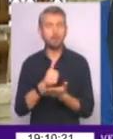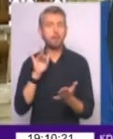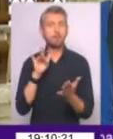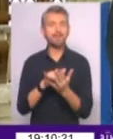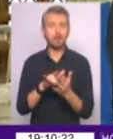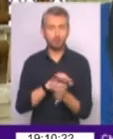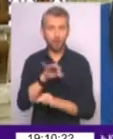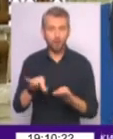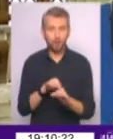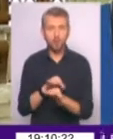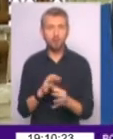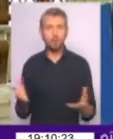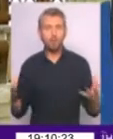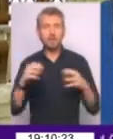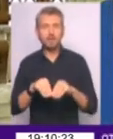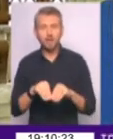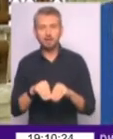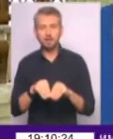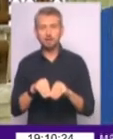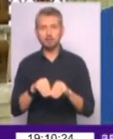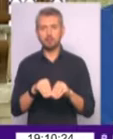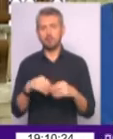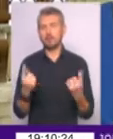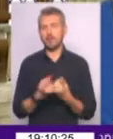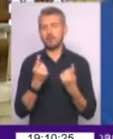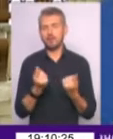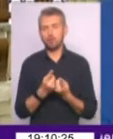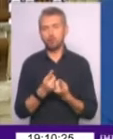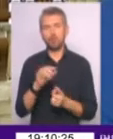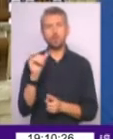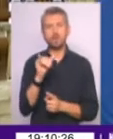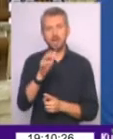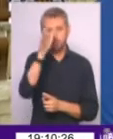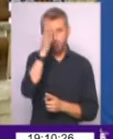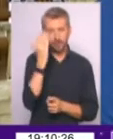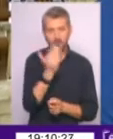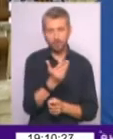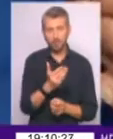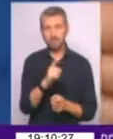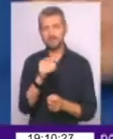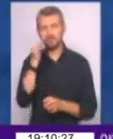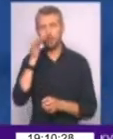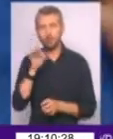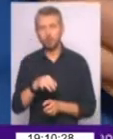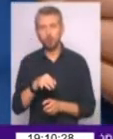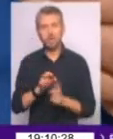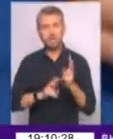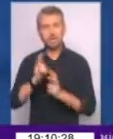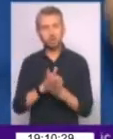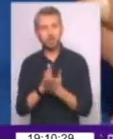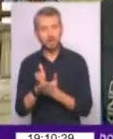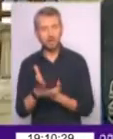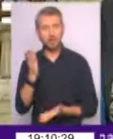проєкту – поєднати класичну університетську освіту з досвідом індустрії. Якщо